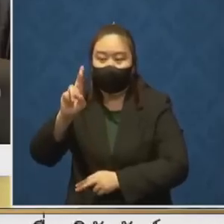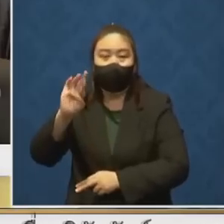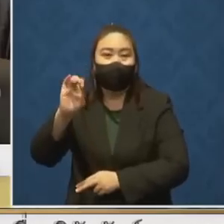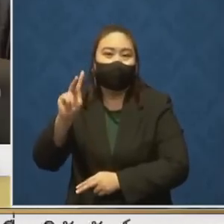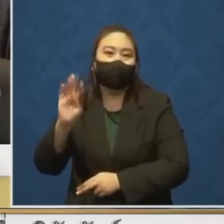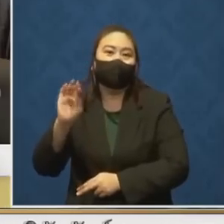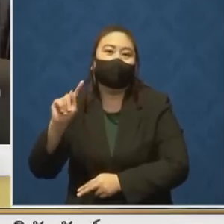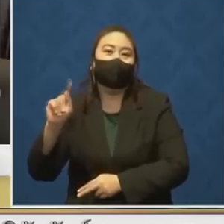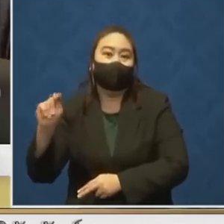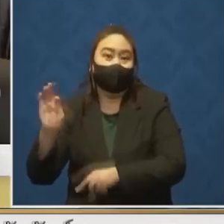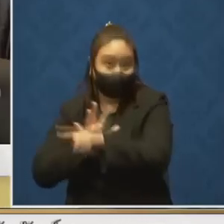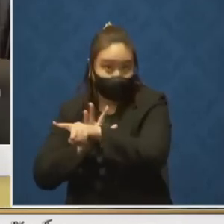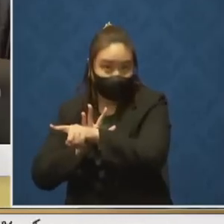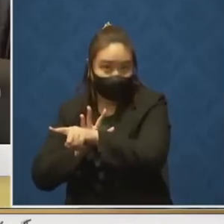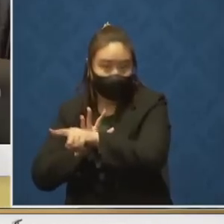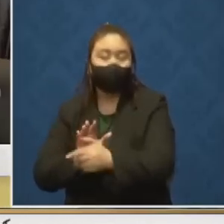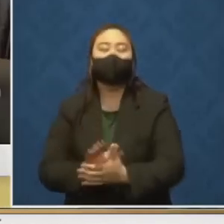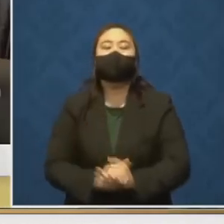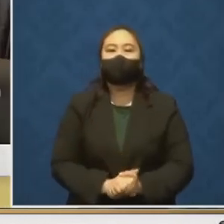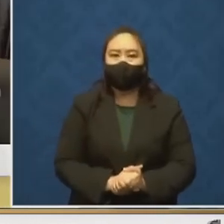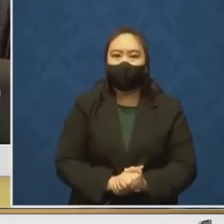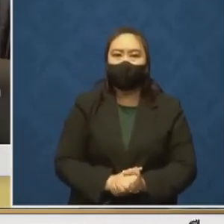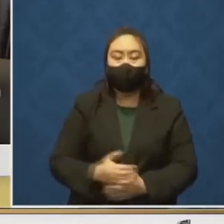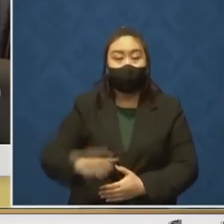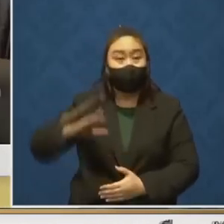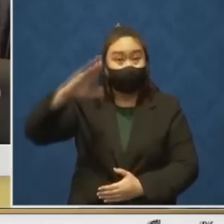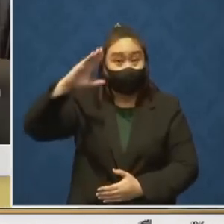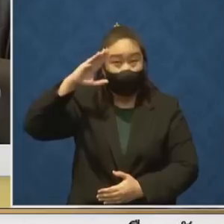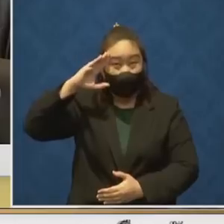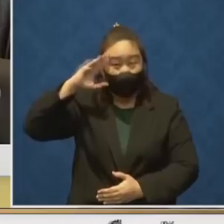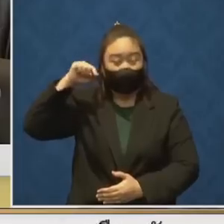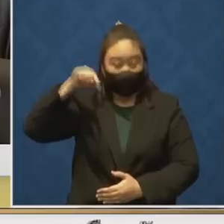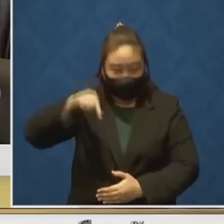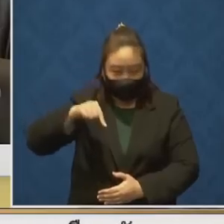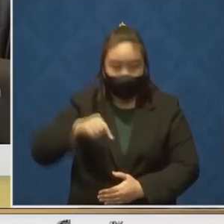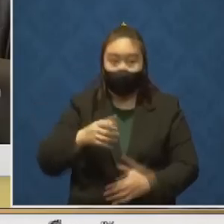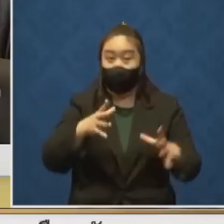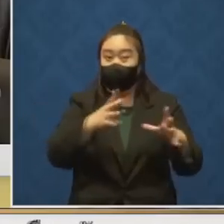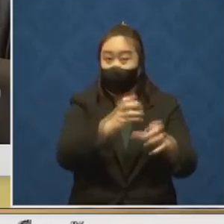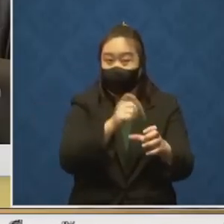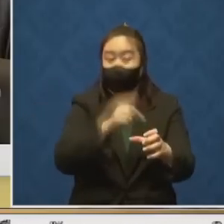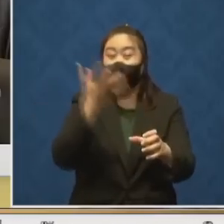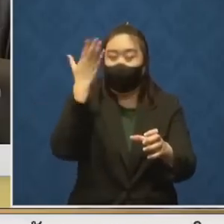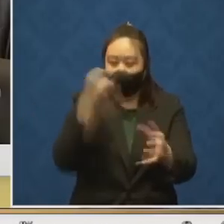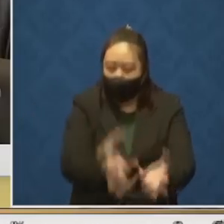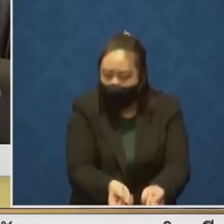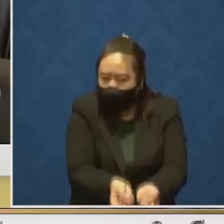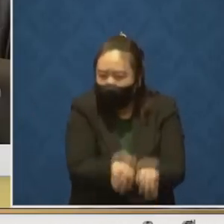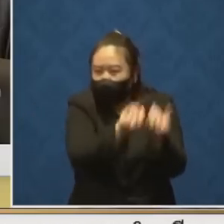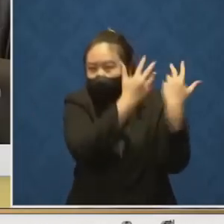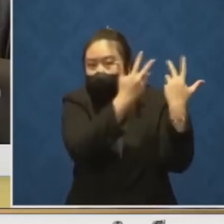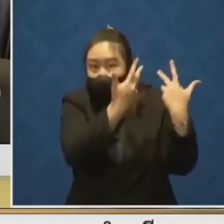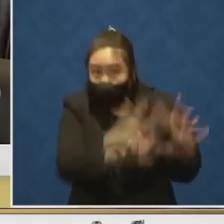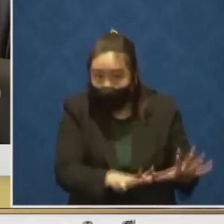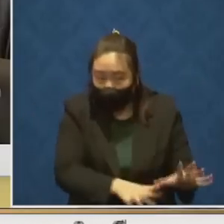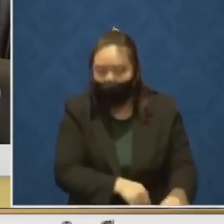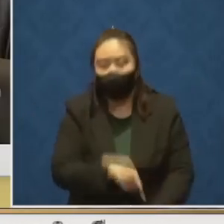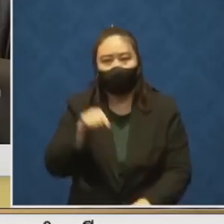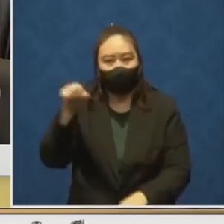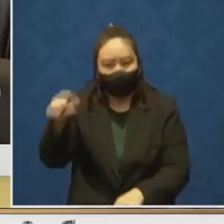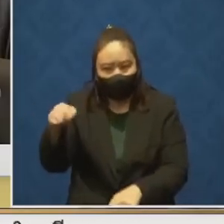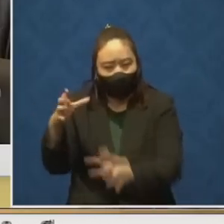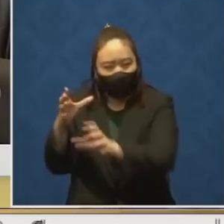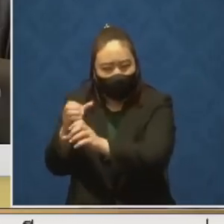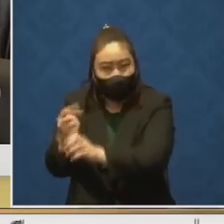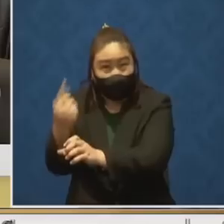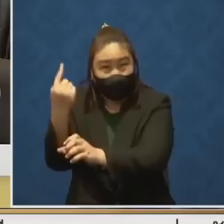นอกจากกลองทัพจะลืออัุสวนิพยาพร้หลออกไปแล้วก็ยได้ทำการลืออีกอนุษาวรีด้วยค่ คอนุ